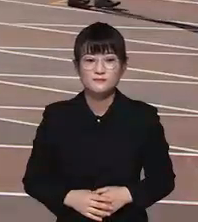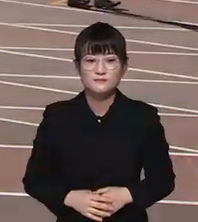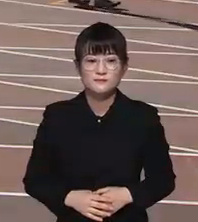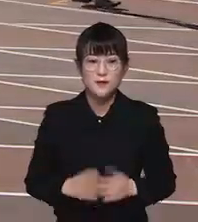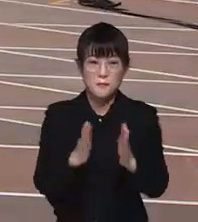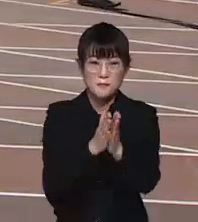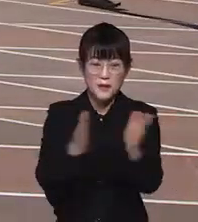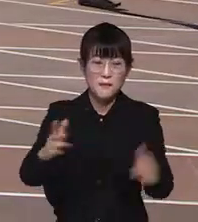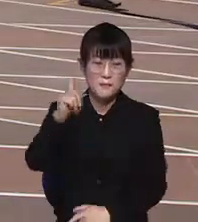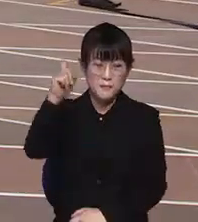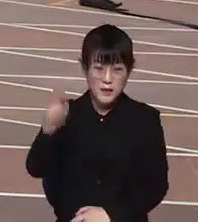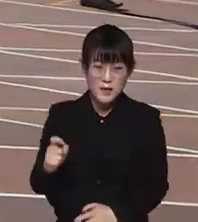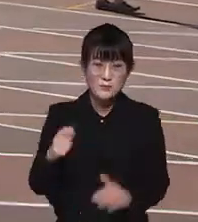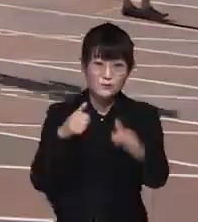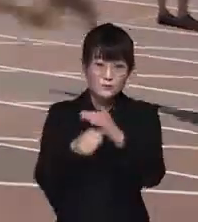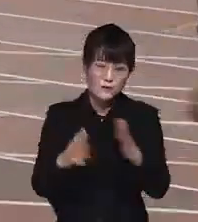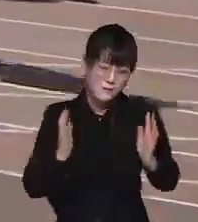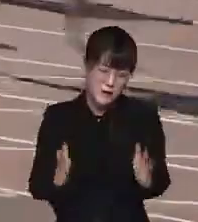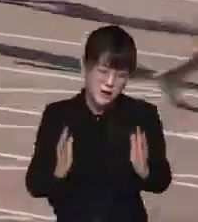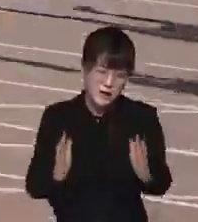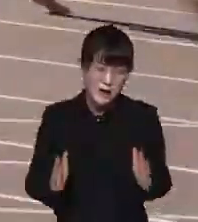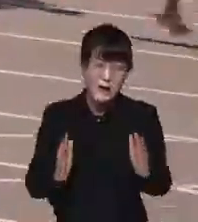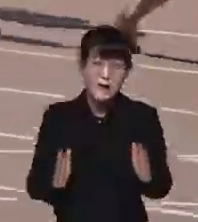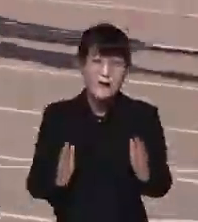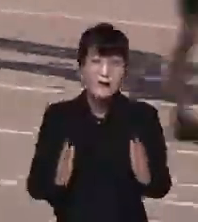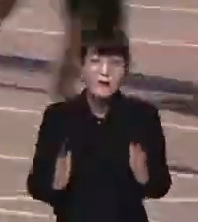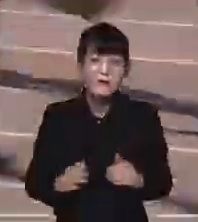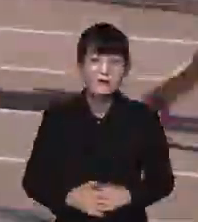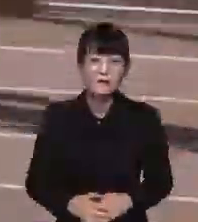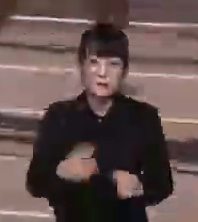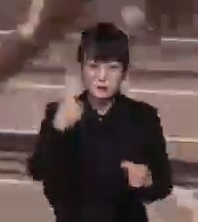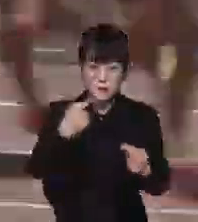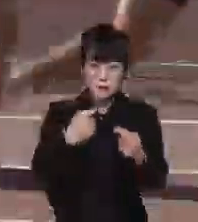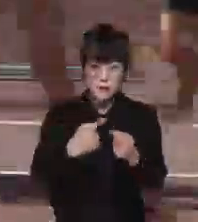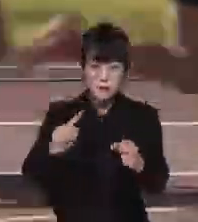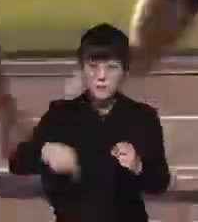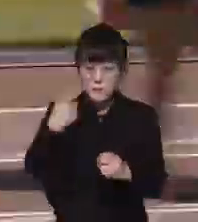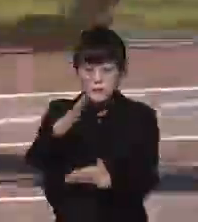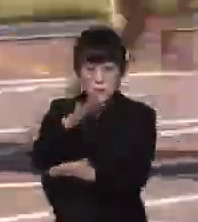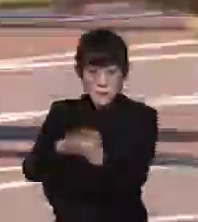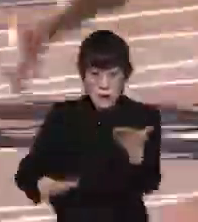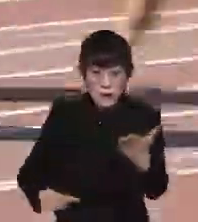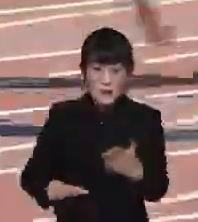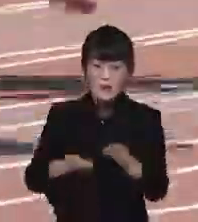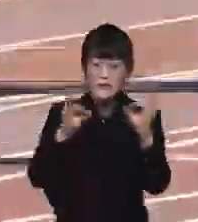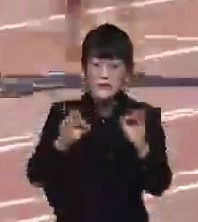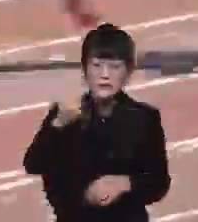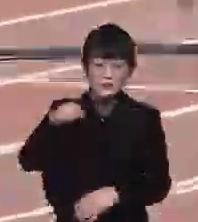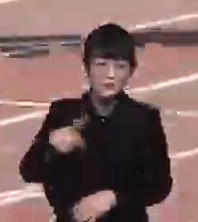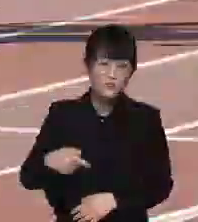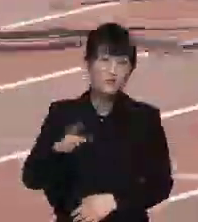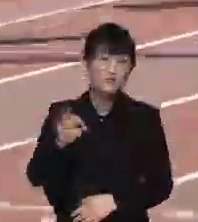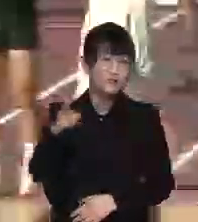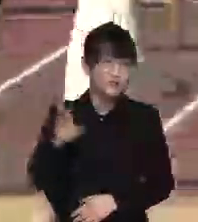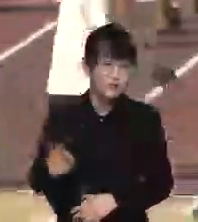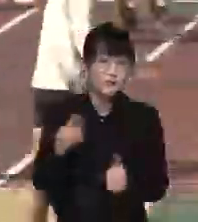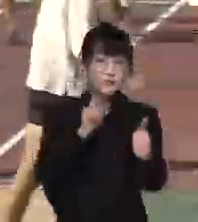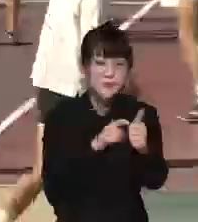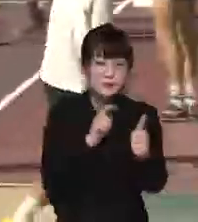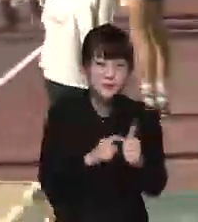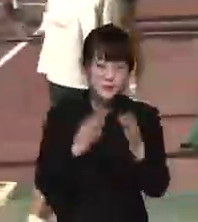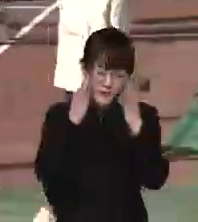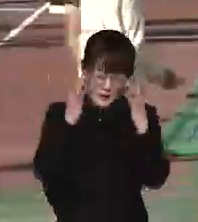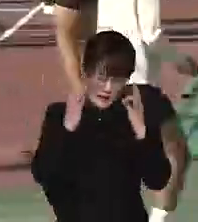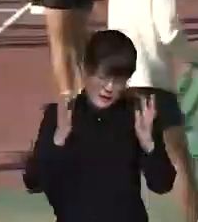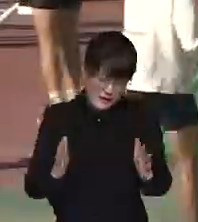출발 신호와 함께 선수들이 트릭을 내달립니다. 일본 주자에 이어 바통을 이어받은 광주의 김구경은 혼신을